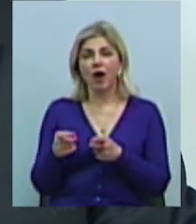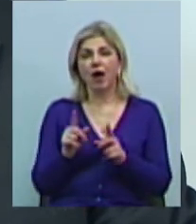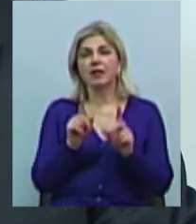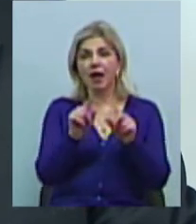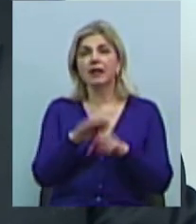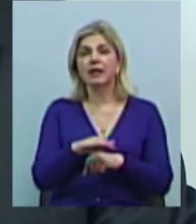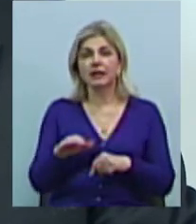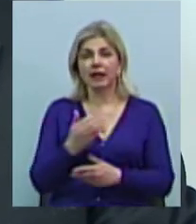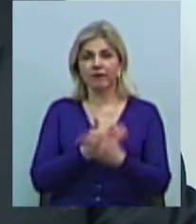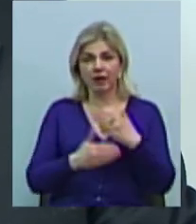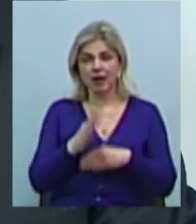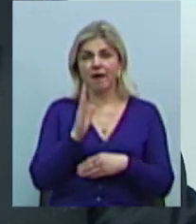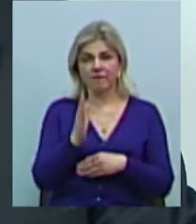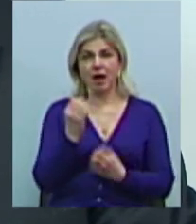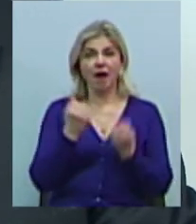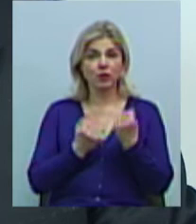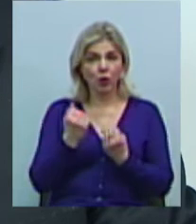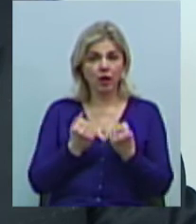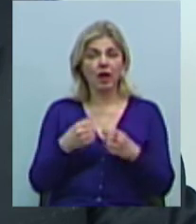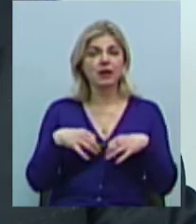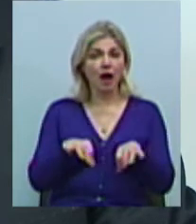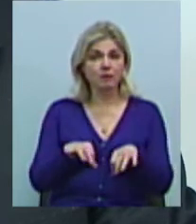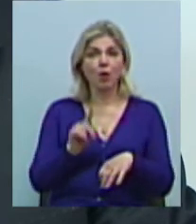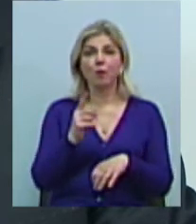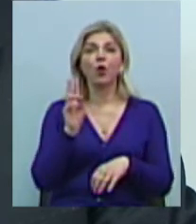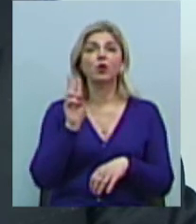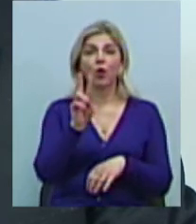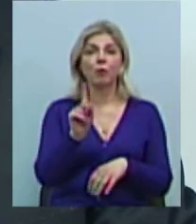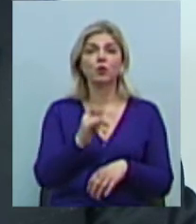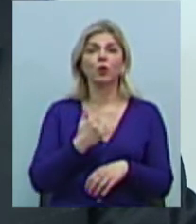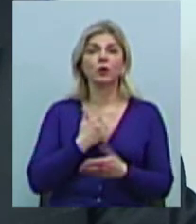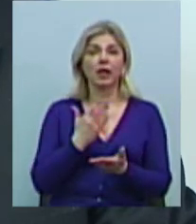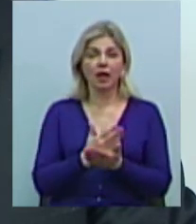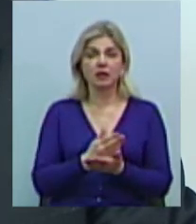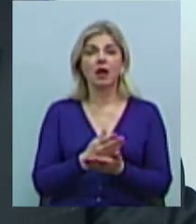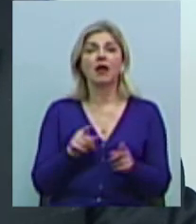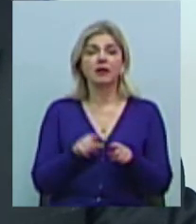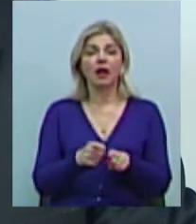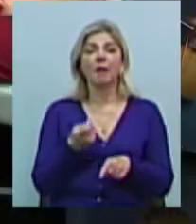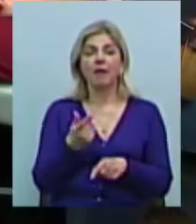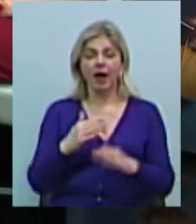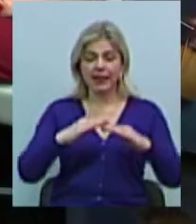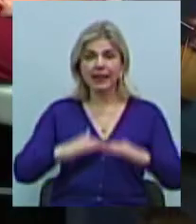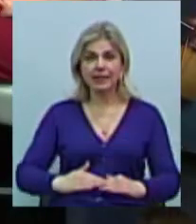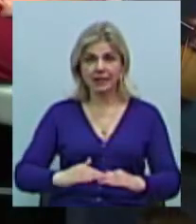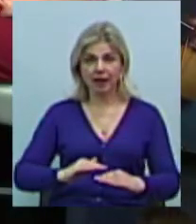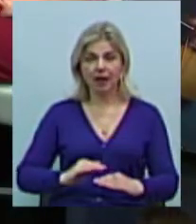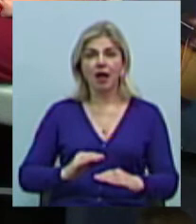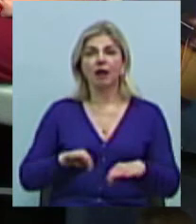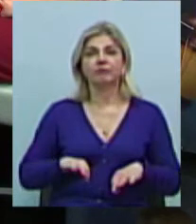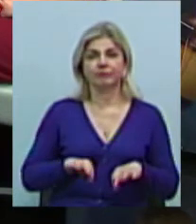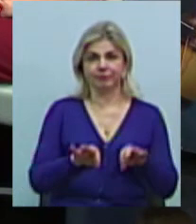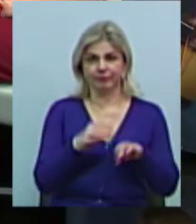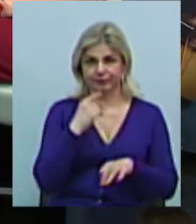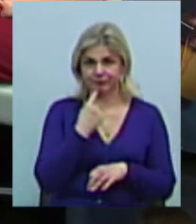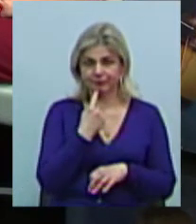інвалідністю, в тому числі в автотранспорті, тому що тролейбуси, які у нас є, вони їх мало з низькими платформами. Тобто зараз